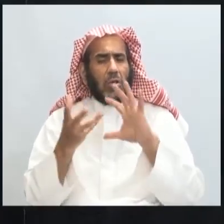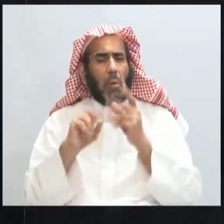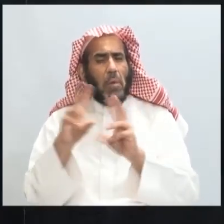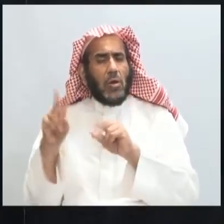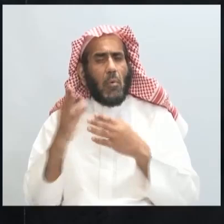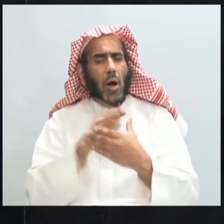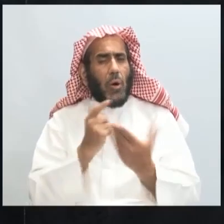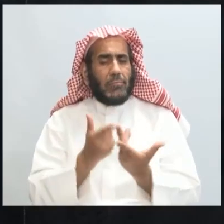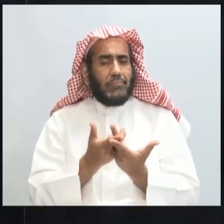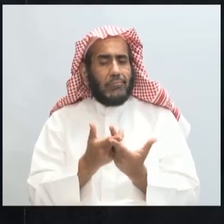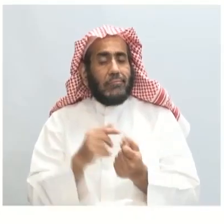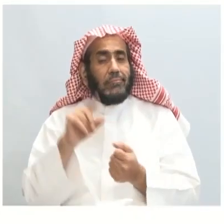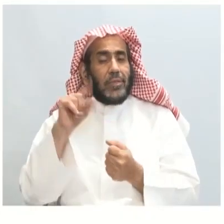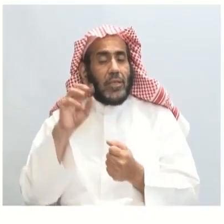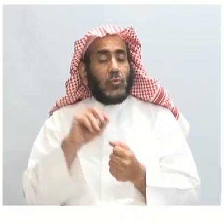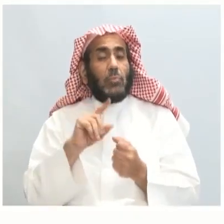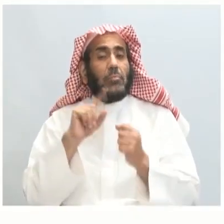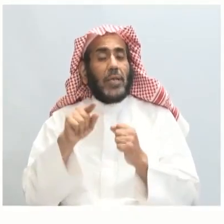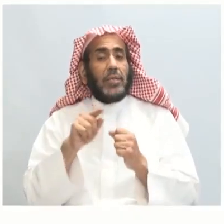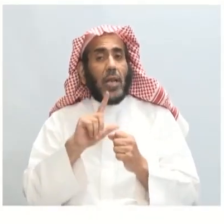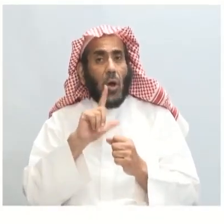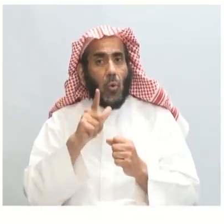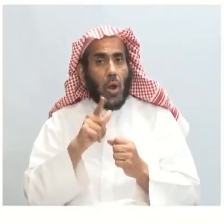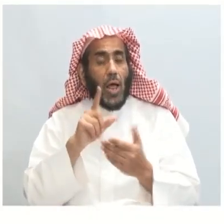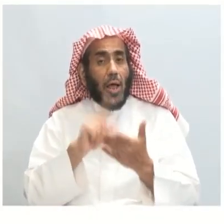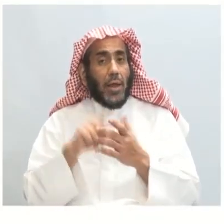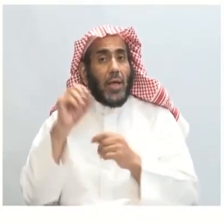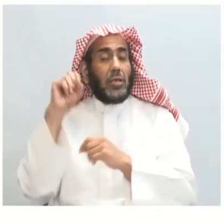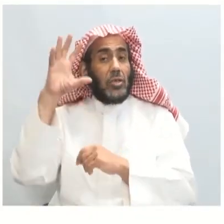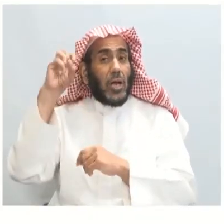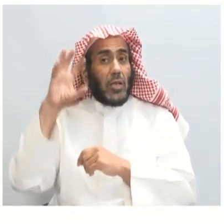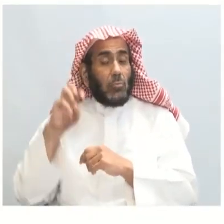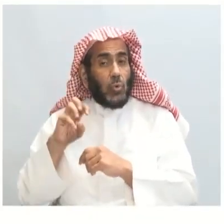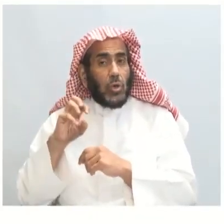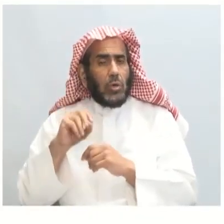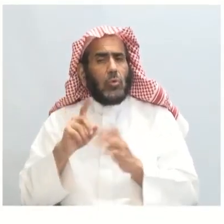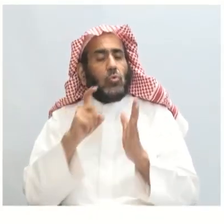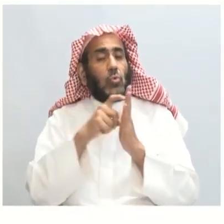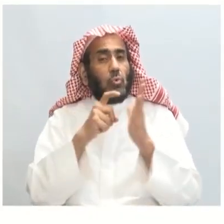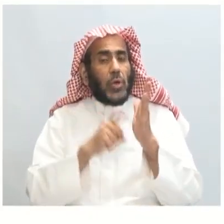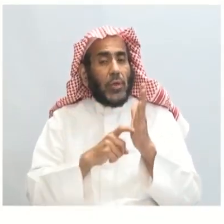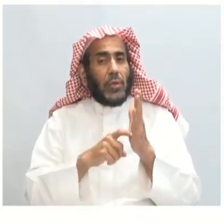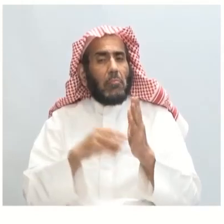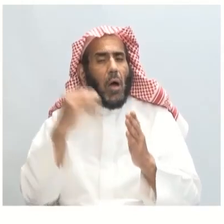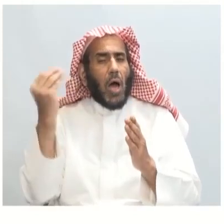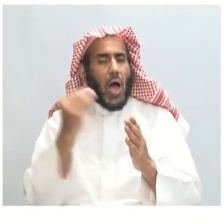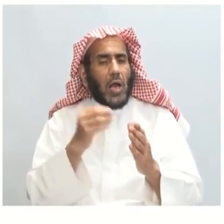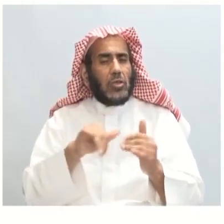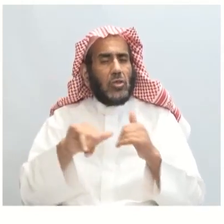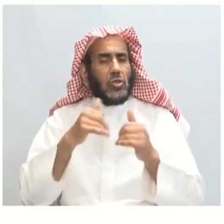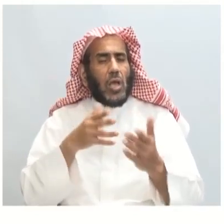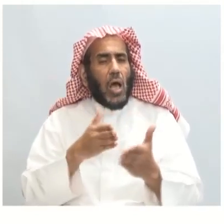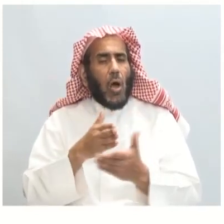بينهما احسنتم ممتاز نقول ان اشارات المرور تنظم حركه السيارات